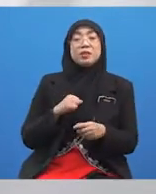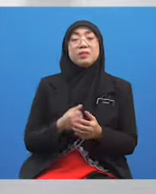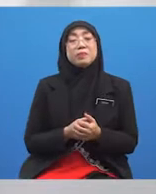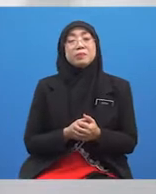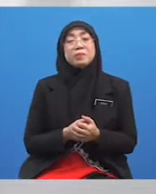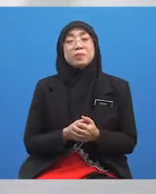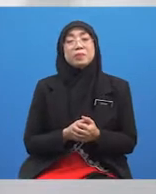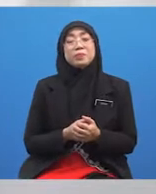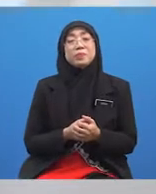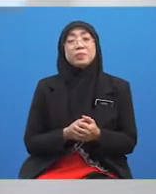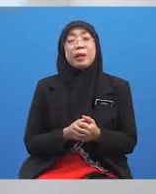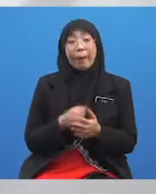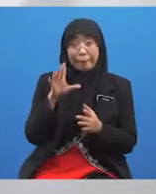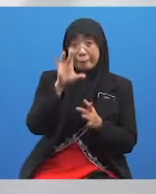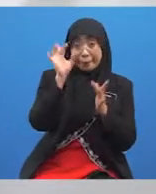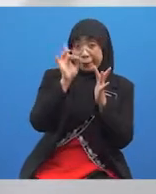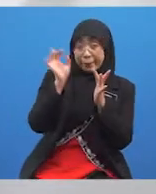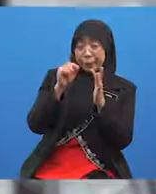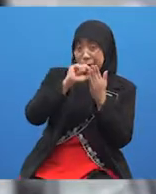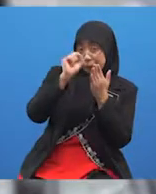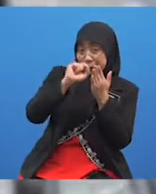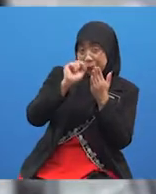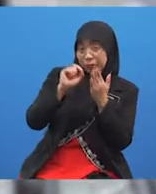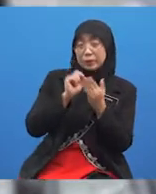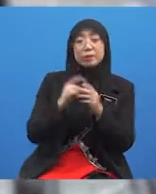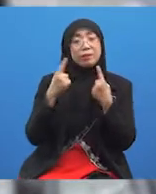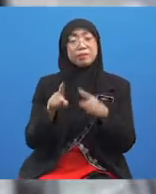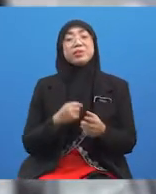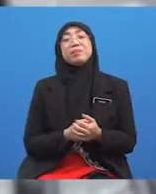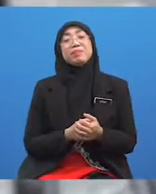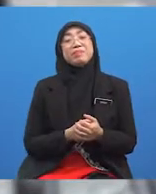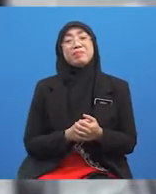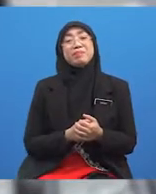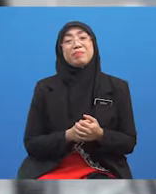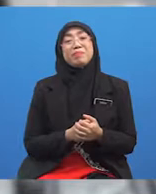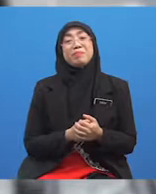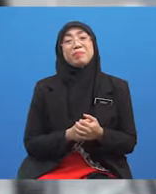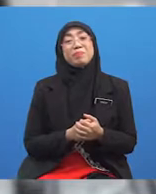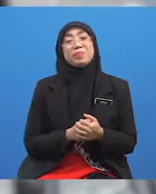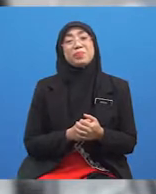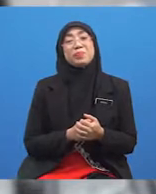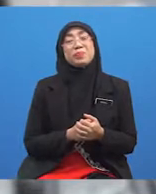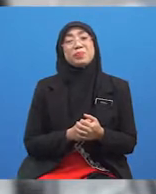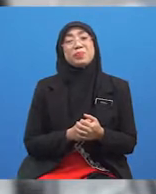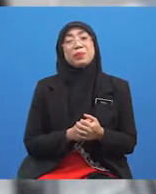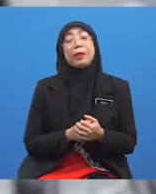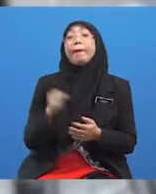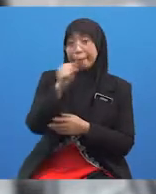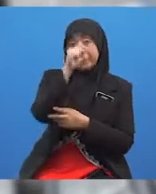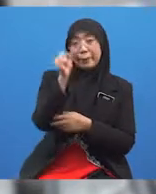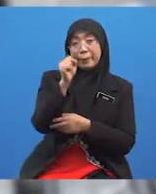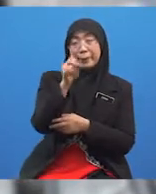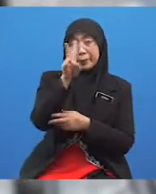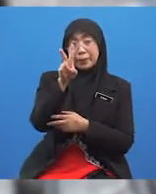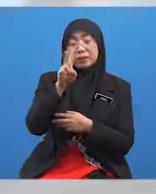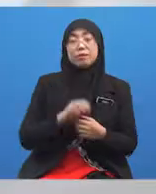yang sama jawapan. Bagi yang kurang tepat, cuba lagi. Jangan putus asa. Baiklah pelajar, mari kita lihat soalan yang